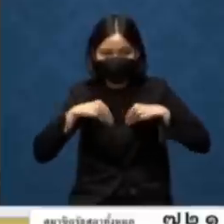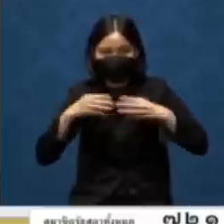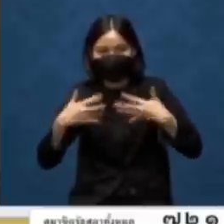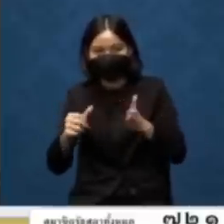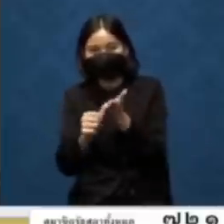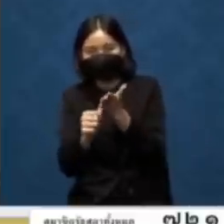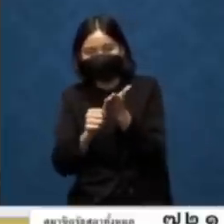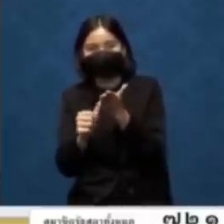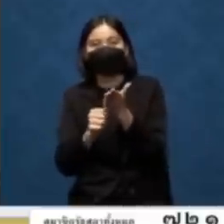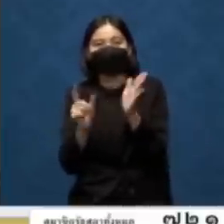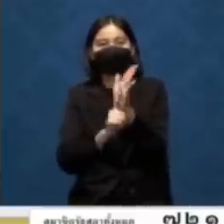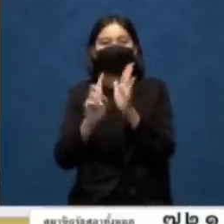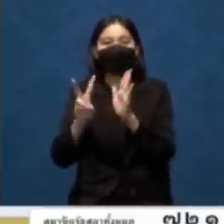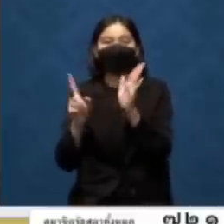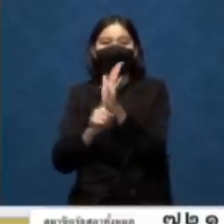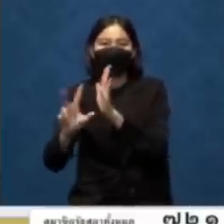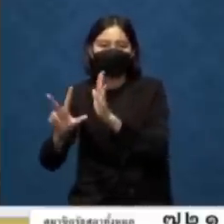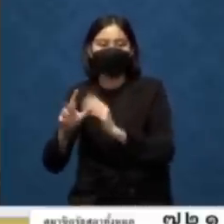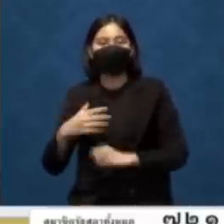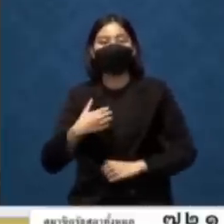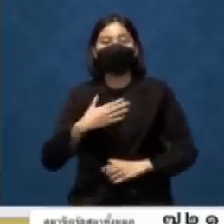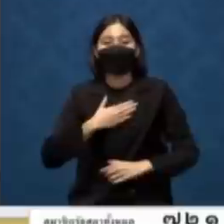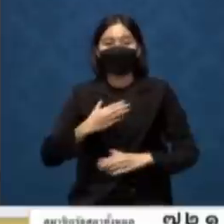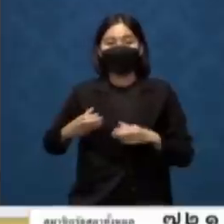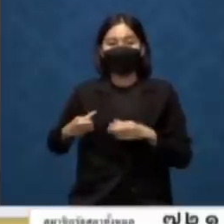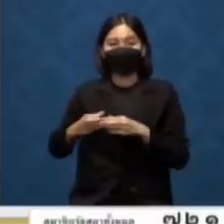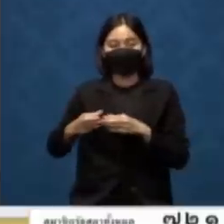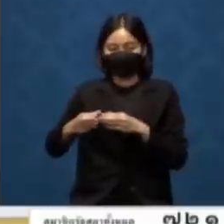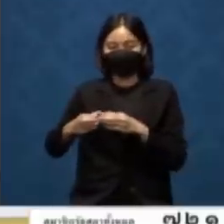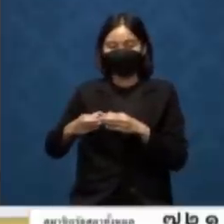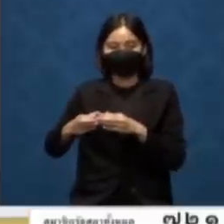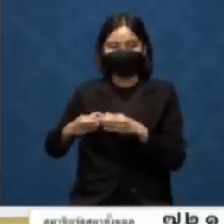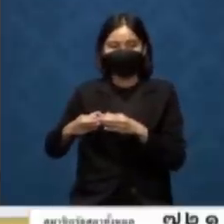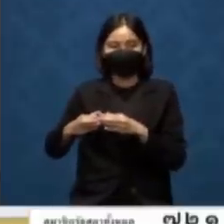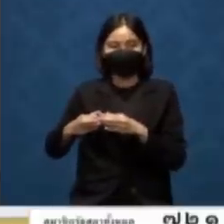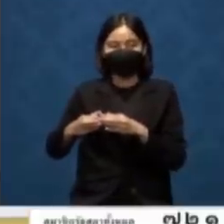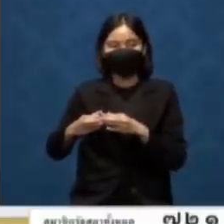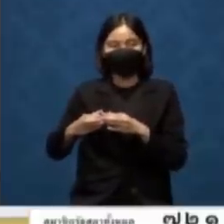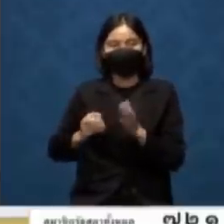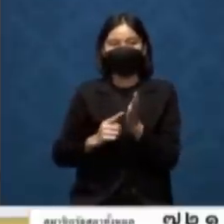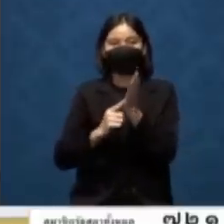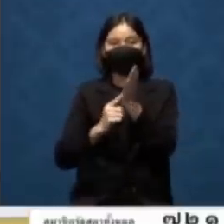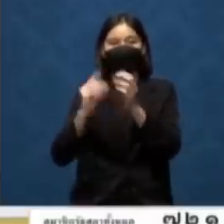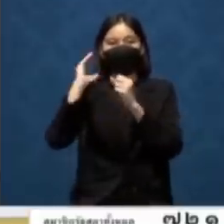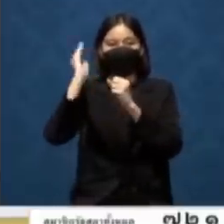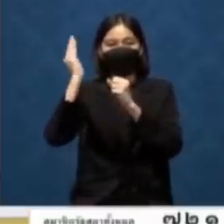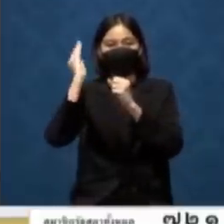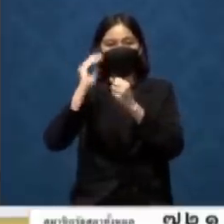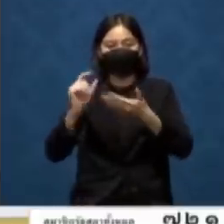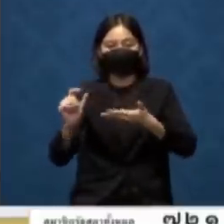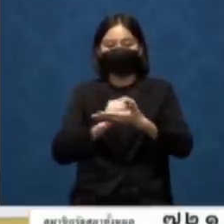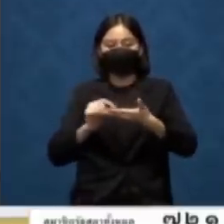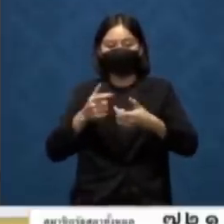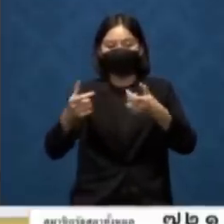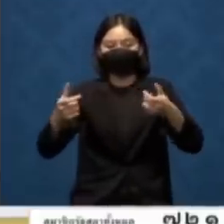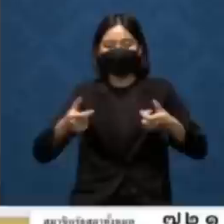ทประทานแบนี้ครับวาทางพวกเราซึ่งเป็ขณะผู้นำเสนอกว่าจะรางออกมามีการศึกษ